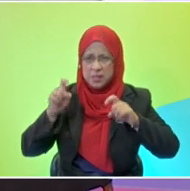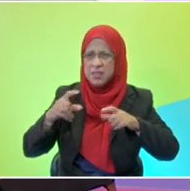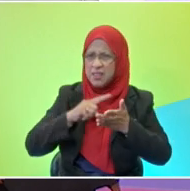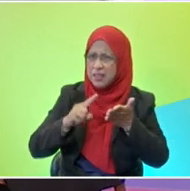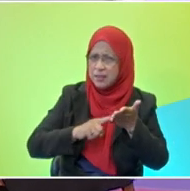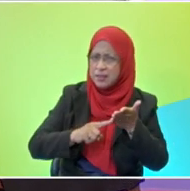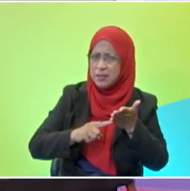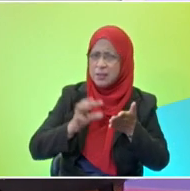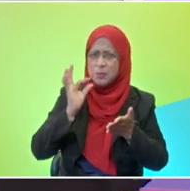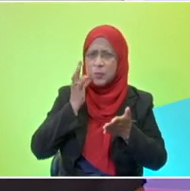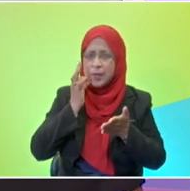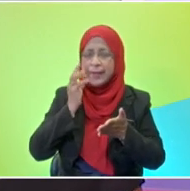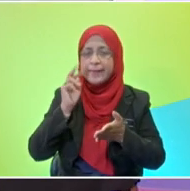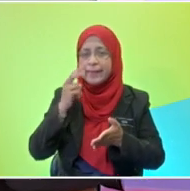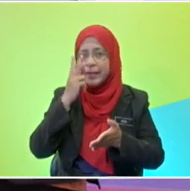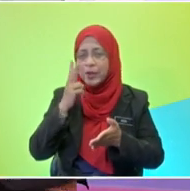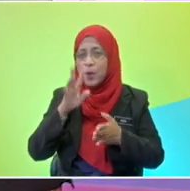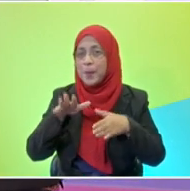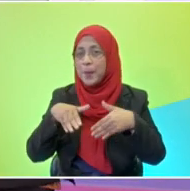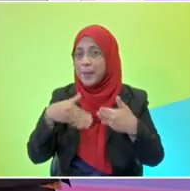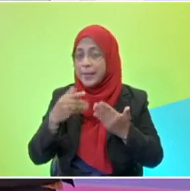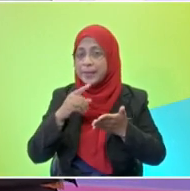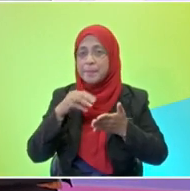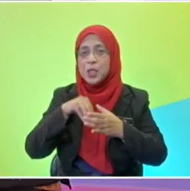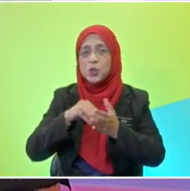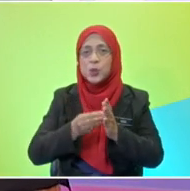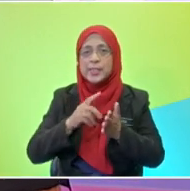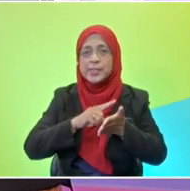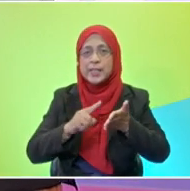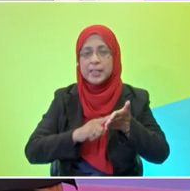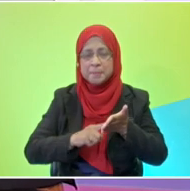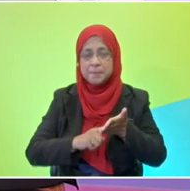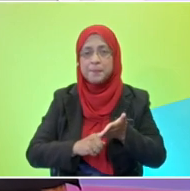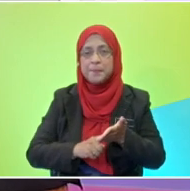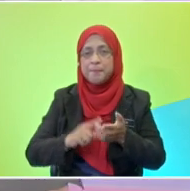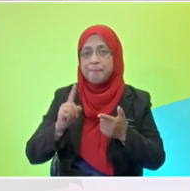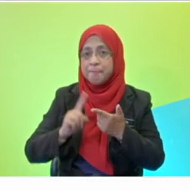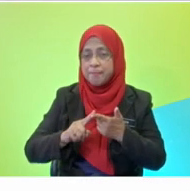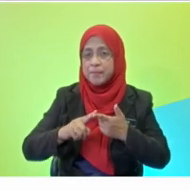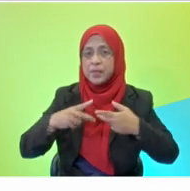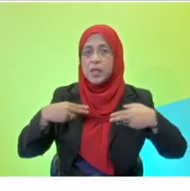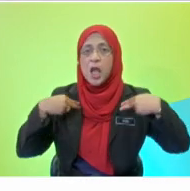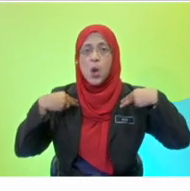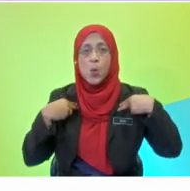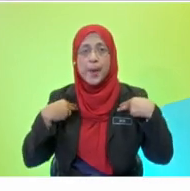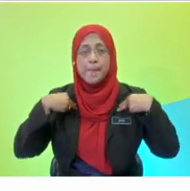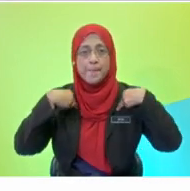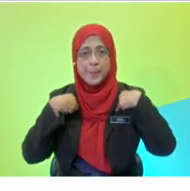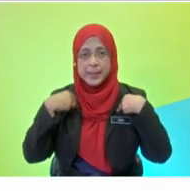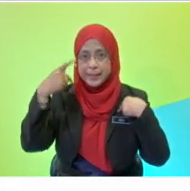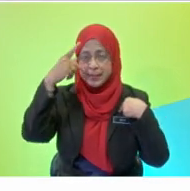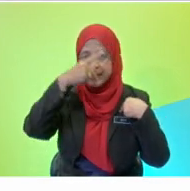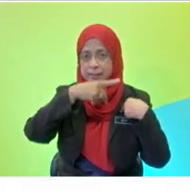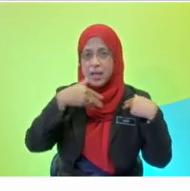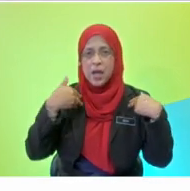ke buah-buahan nanti kita tengok ah kita enggak masuk satu persatu yang kedua hewan ternakkan saya